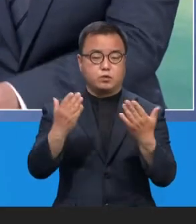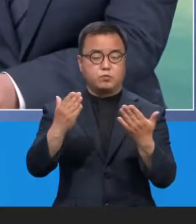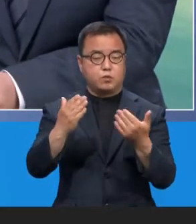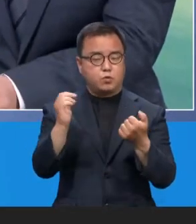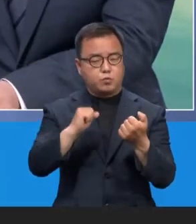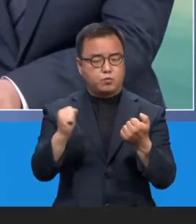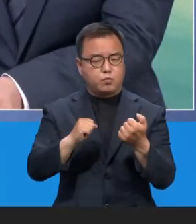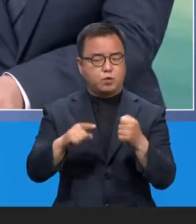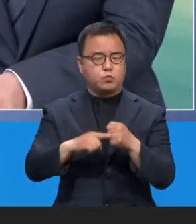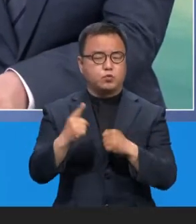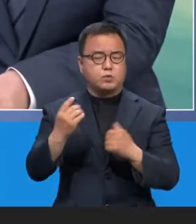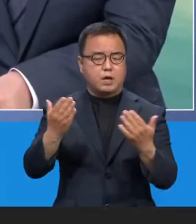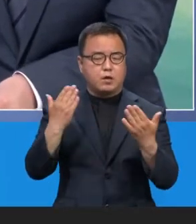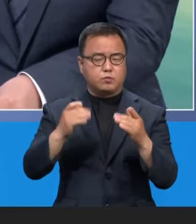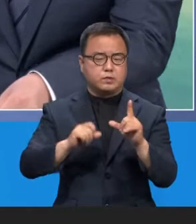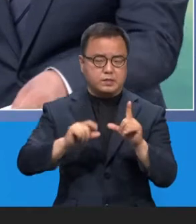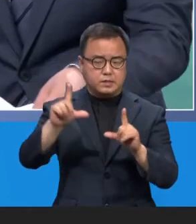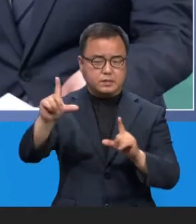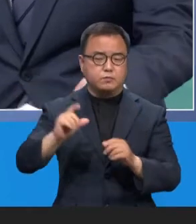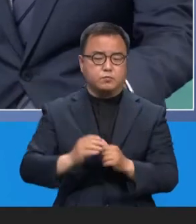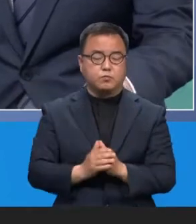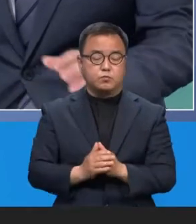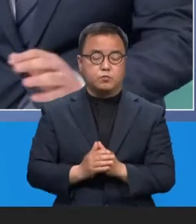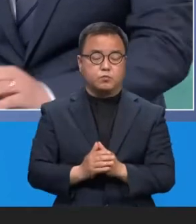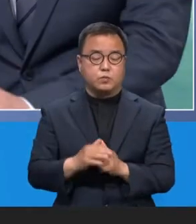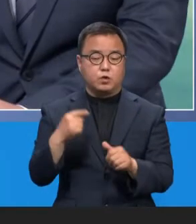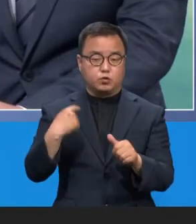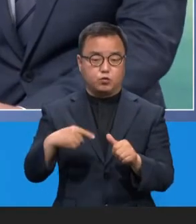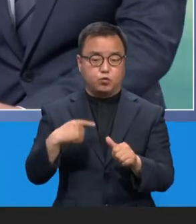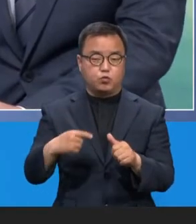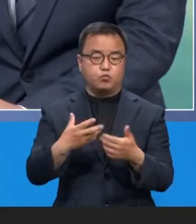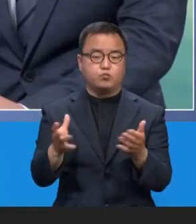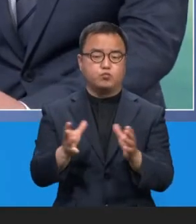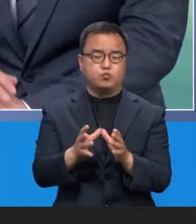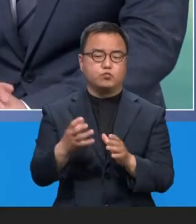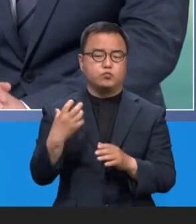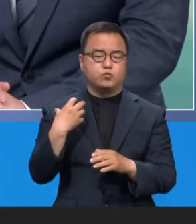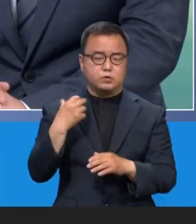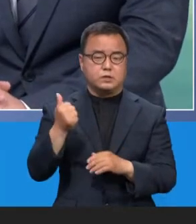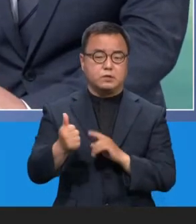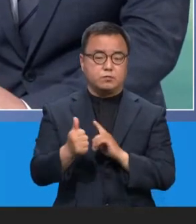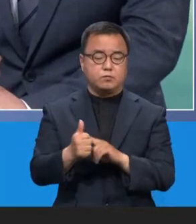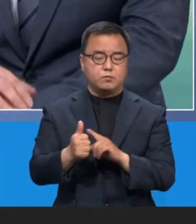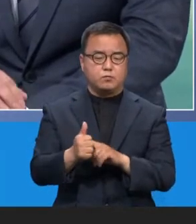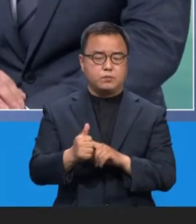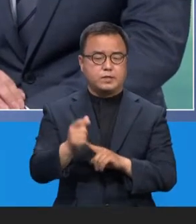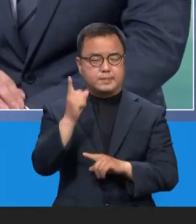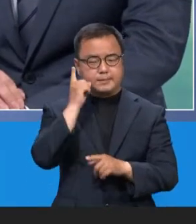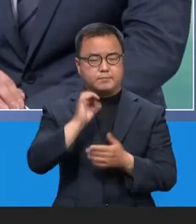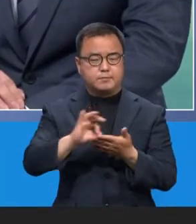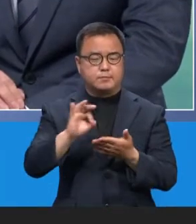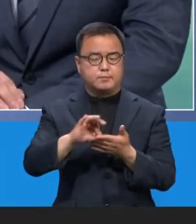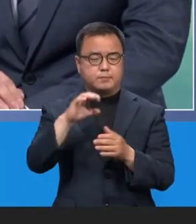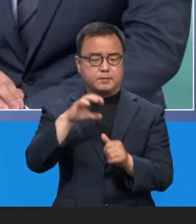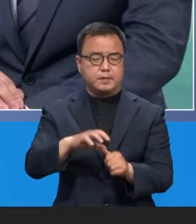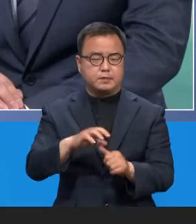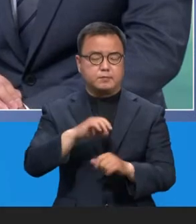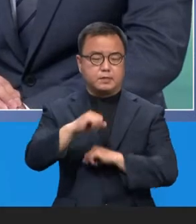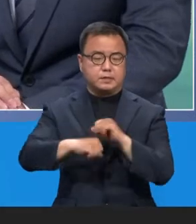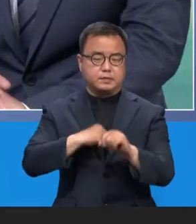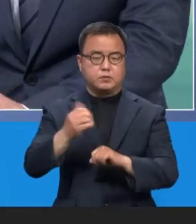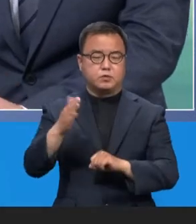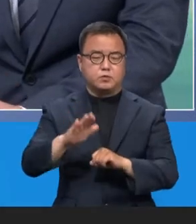대부분인데요 윌리엄슨 장관은 휴대전화 사용을 제한하는 건 학교에 자율이 지만 이 같은 학칙을 만드는 학교를